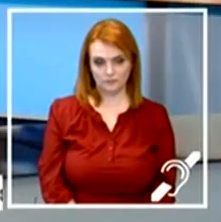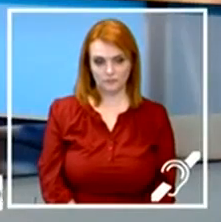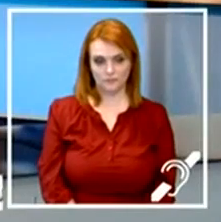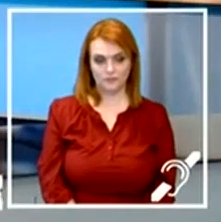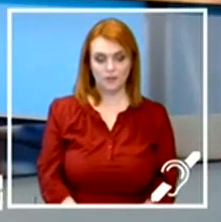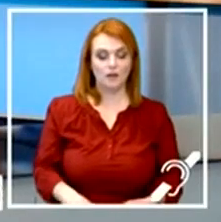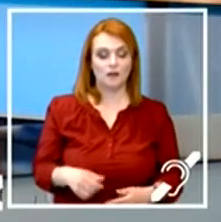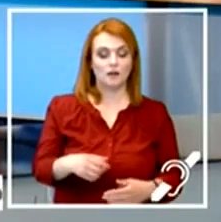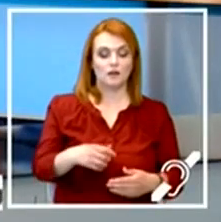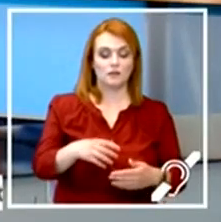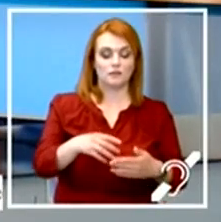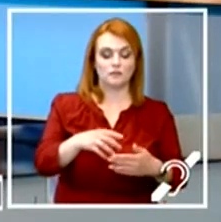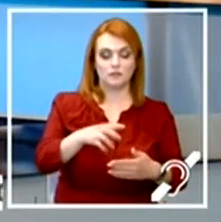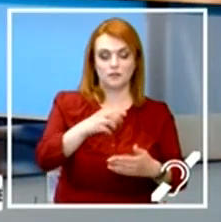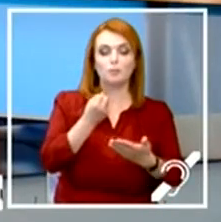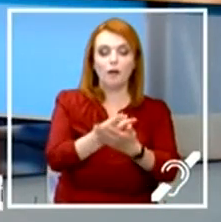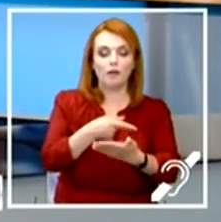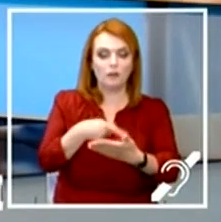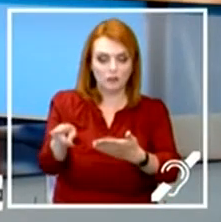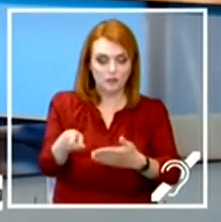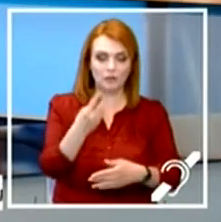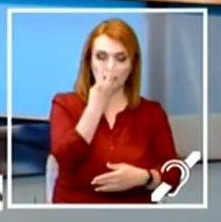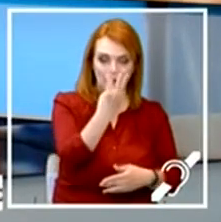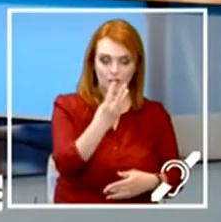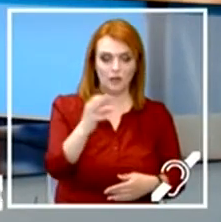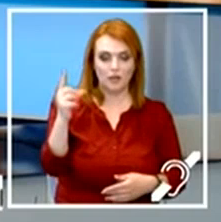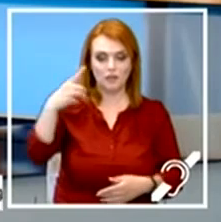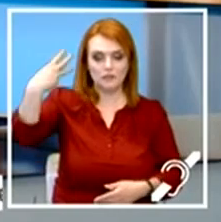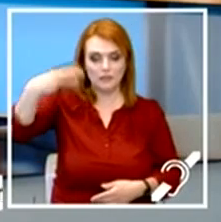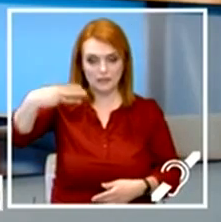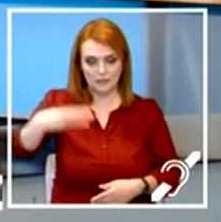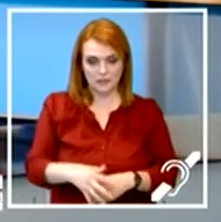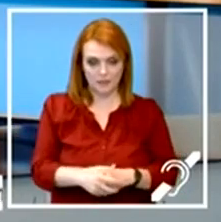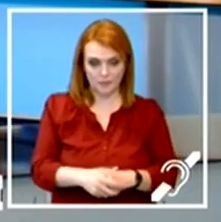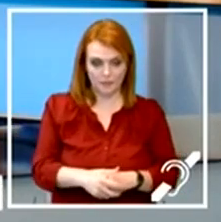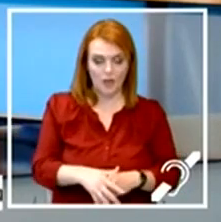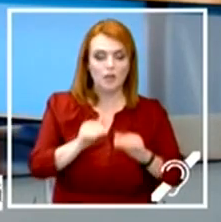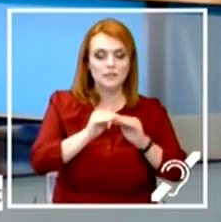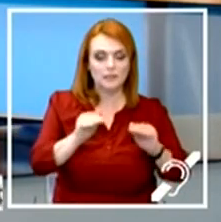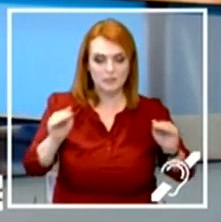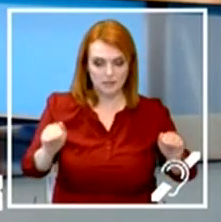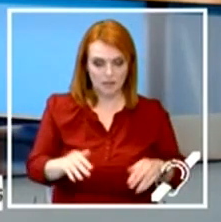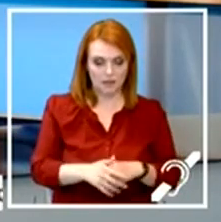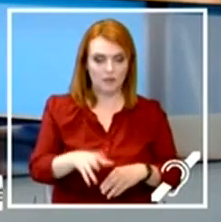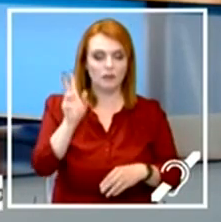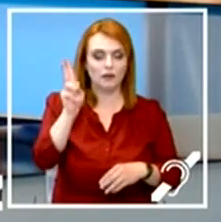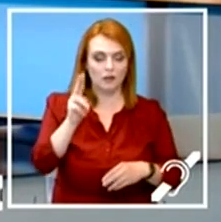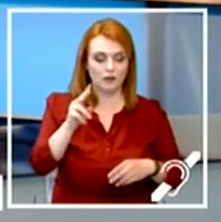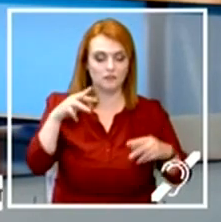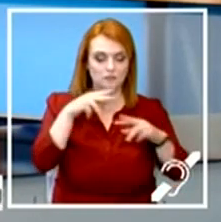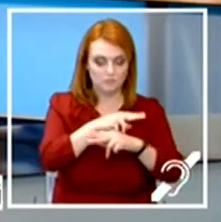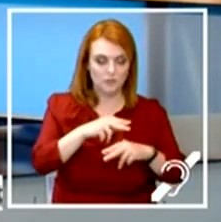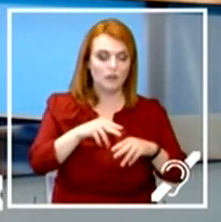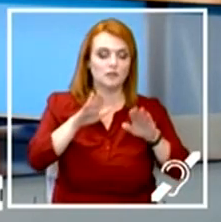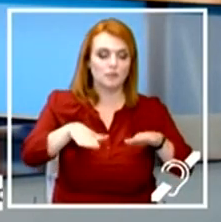A fost externat 3 din cei 30 de copii care au ajuns la spital după ce s-au intoxicat cu salmonela la un centru de agrement din